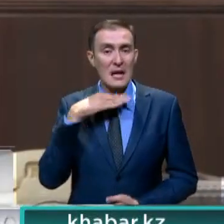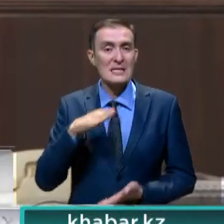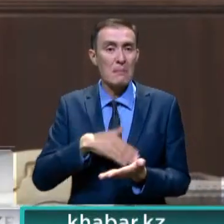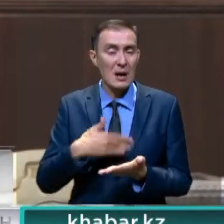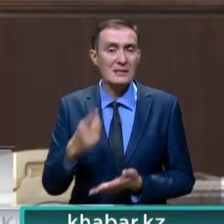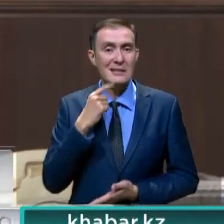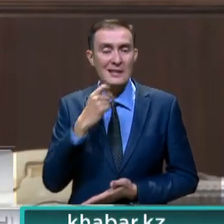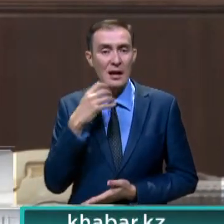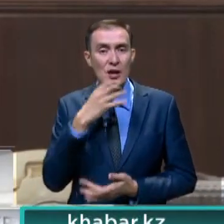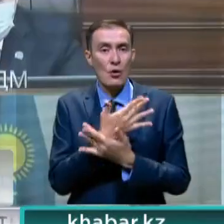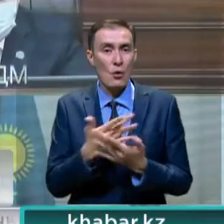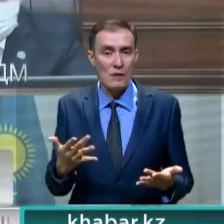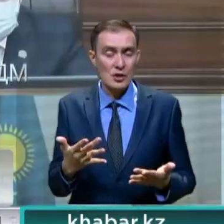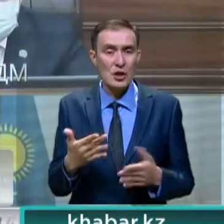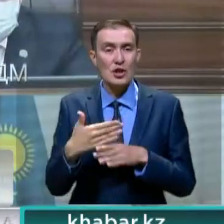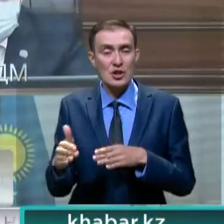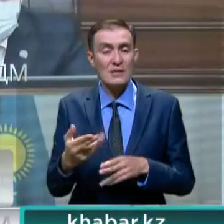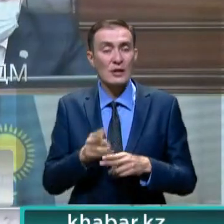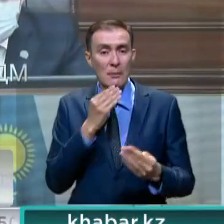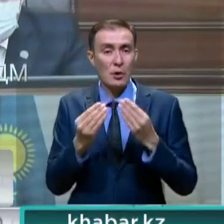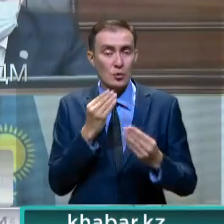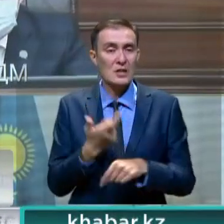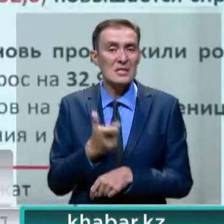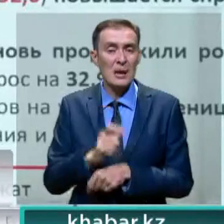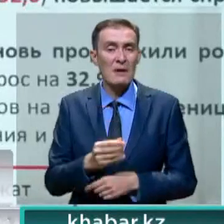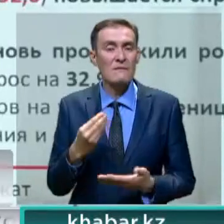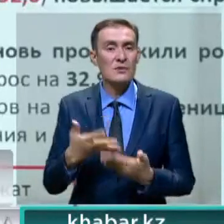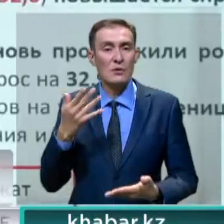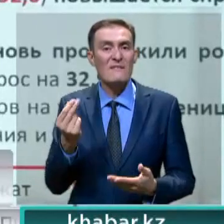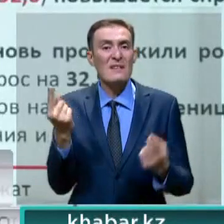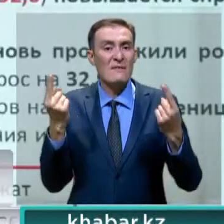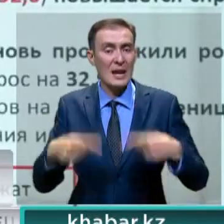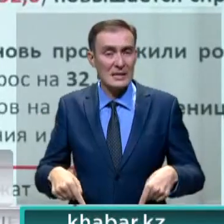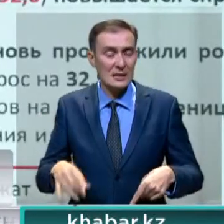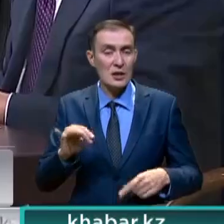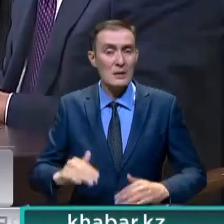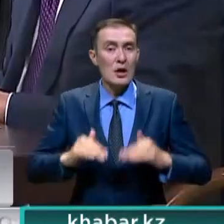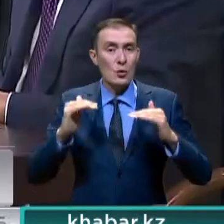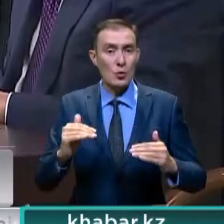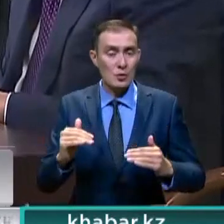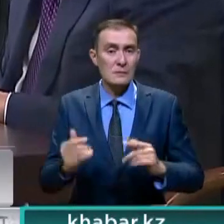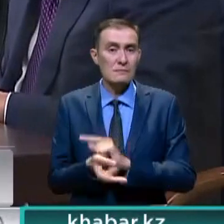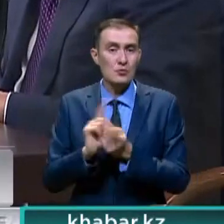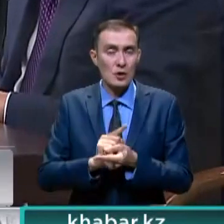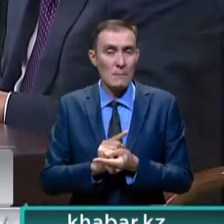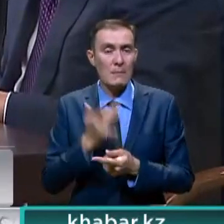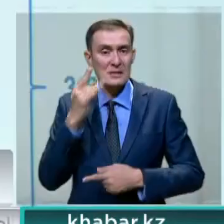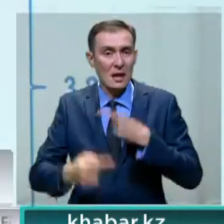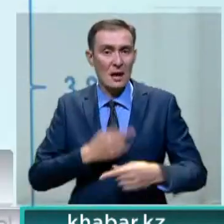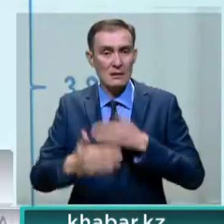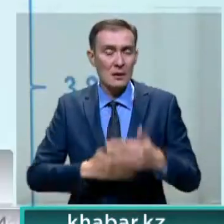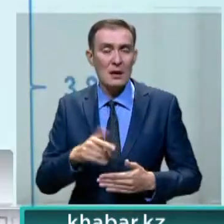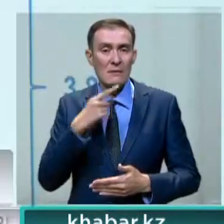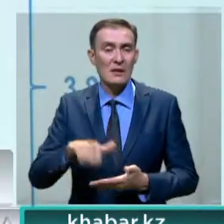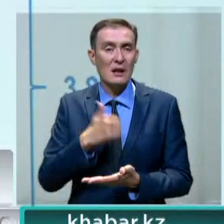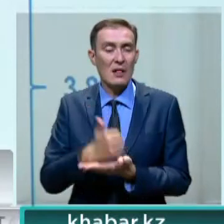мясо, масло, сахар и овощи. Доля именно этих продуктов самая высокая в инфляции, при этом ее рост приобретает устойчивый характер,